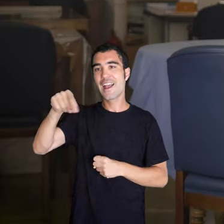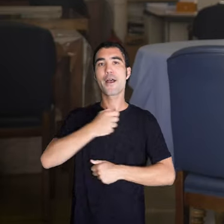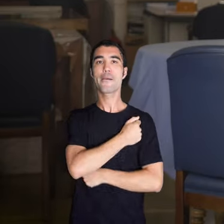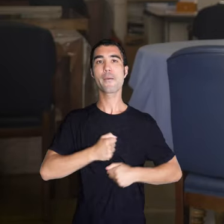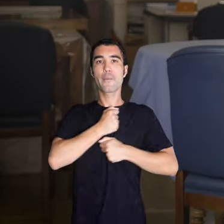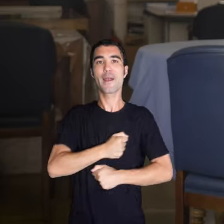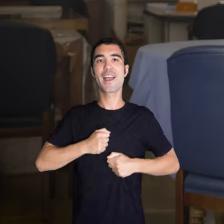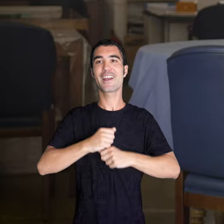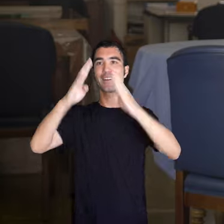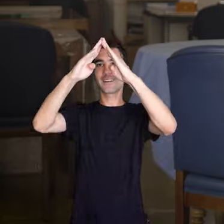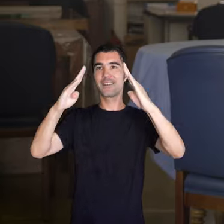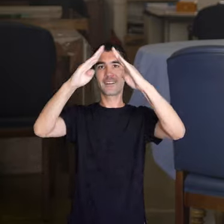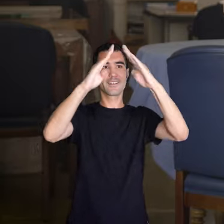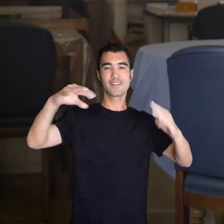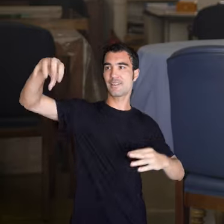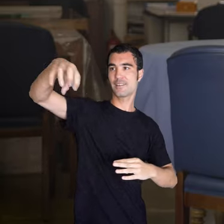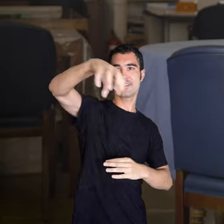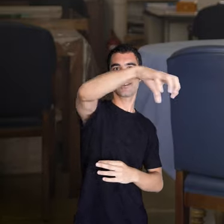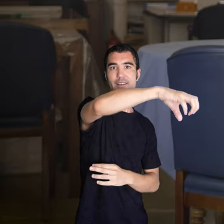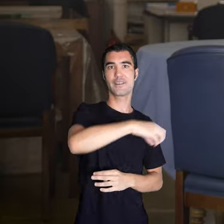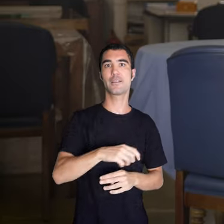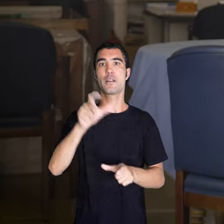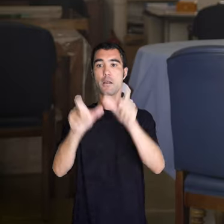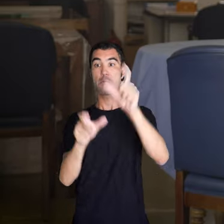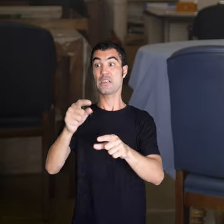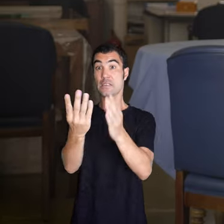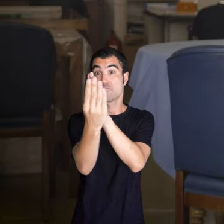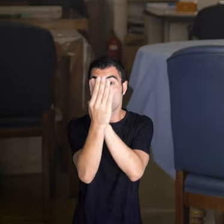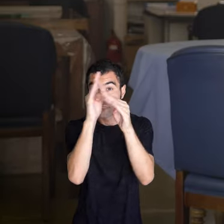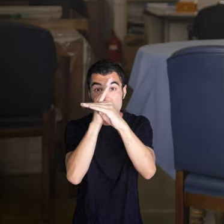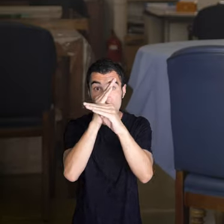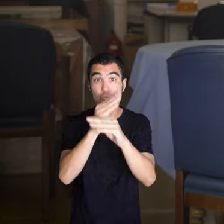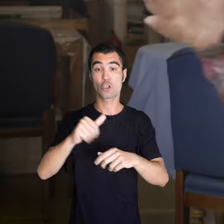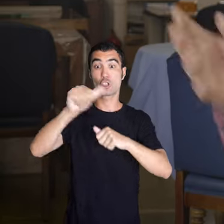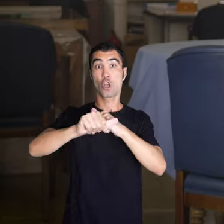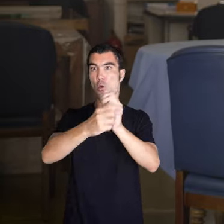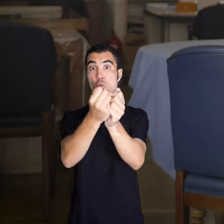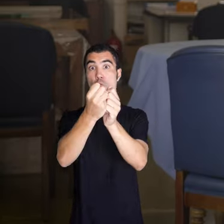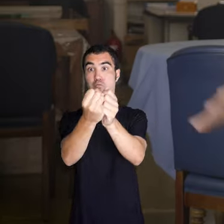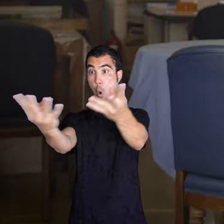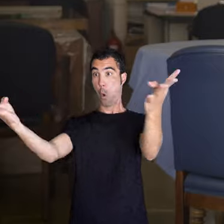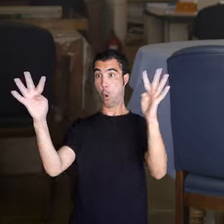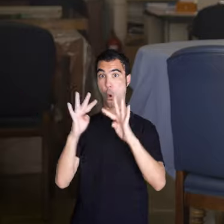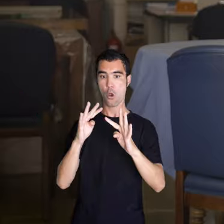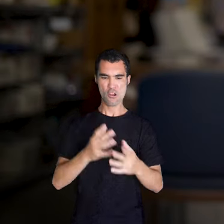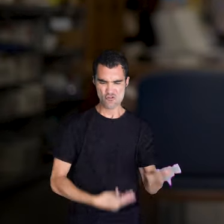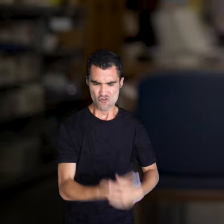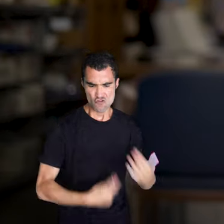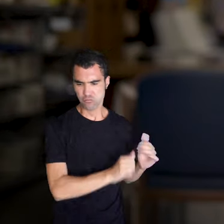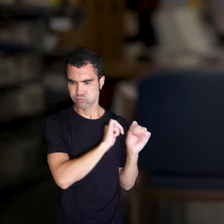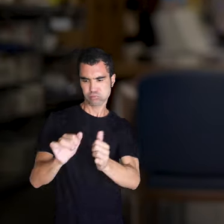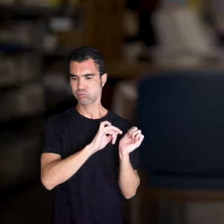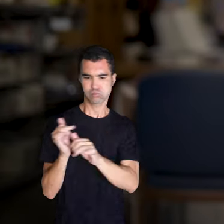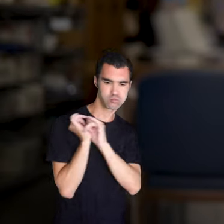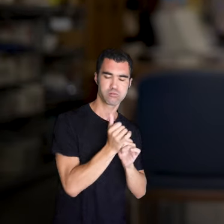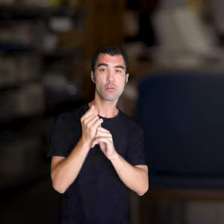banys, i dins cada caseta hi havia un tant de gent d'escant de sa mà i de solla, que arribava, rup, i en dos minuts el barco quedava net. Ens va agafar